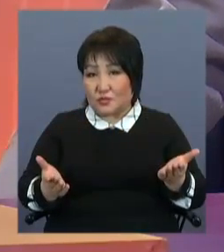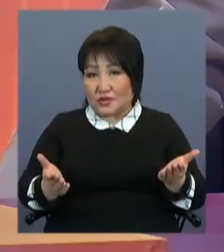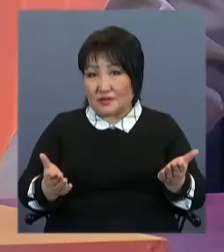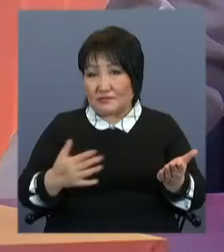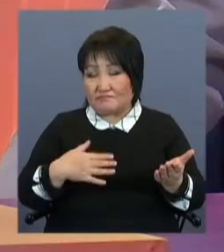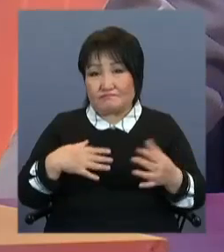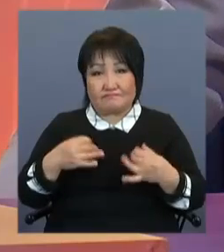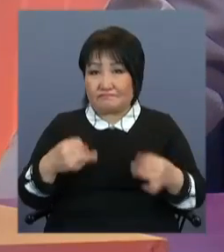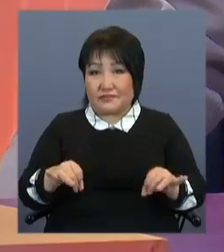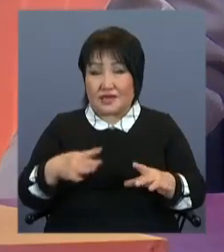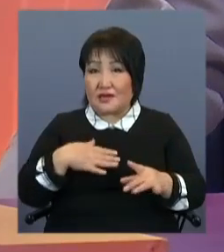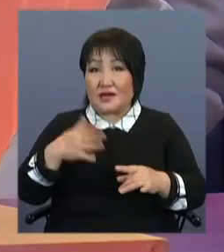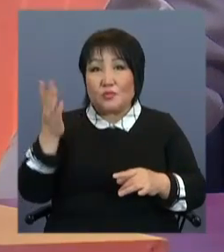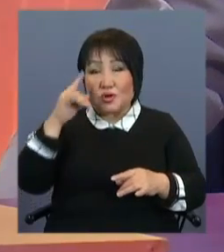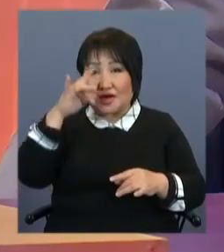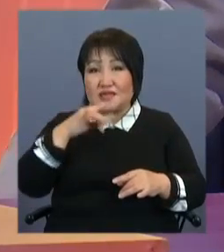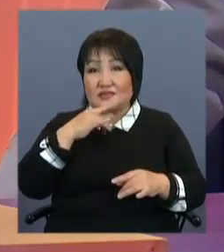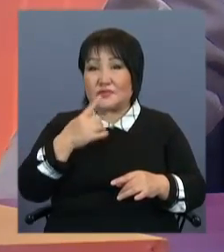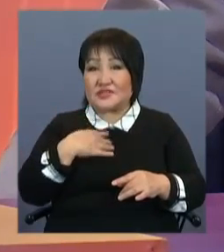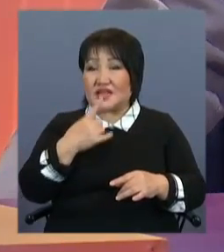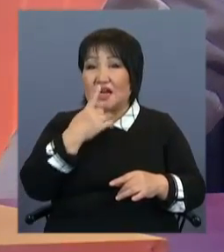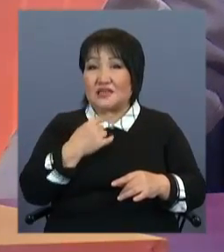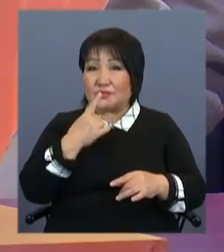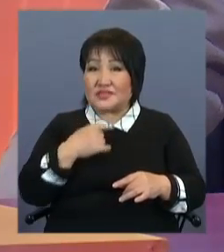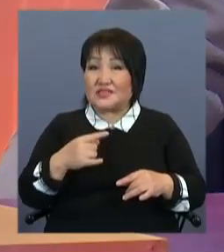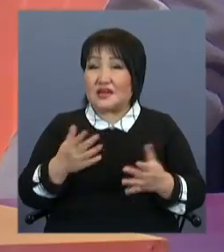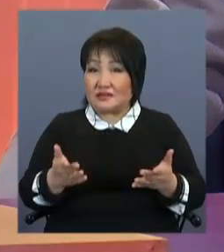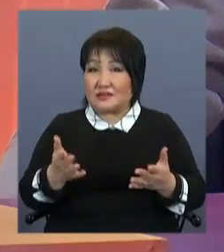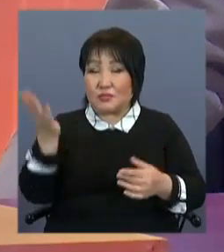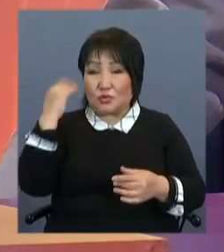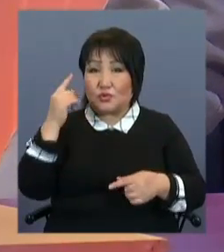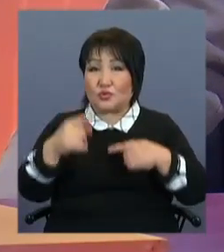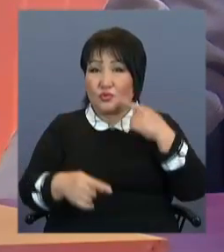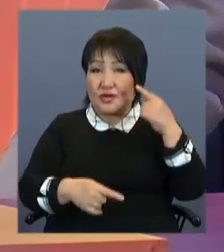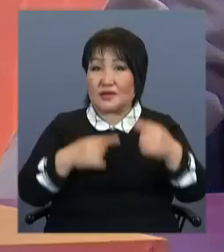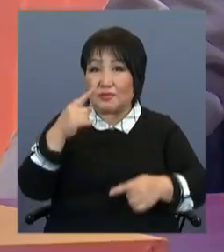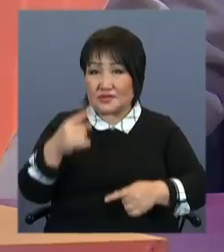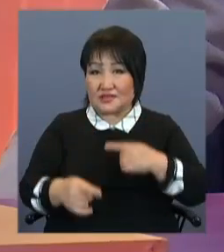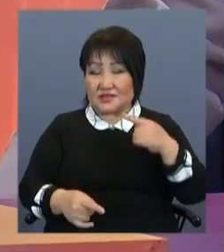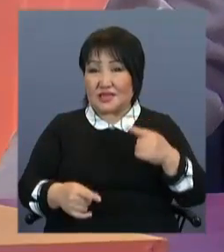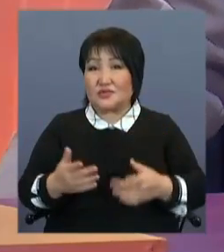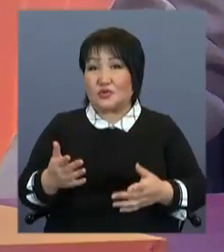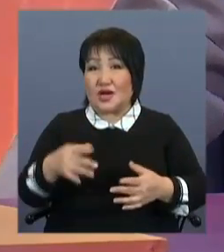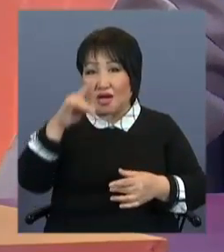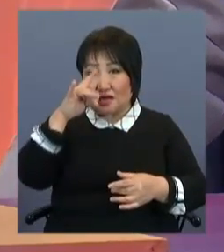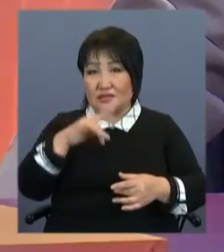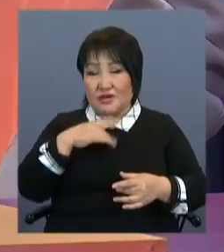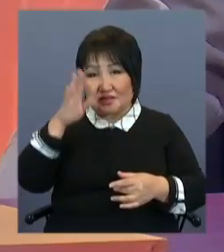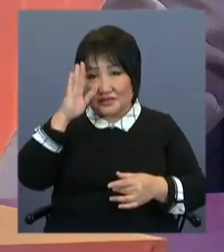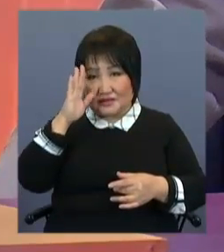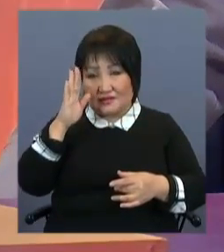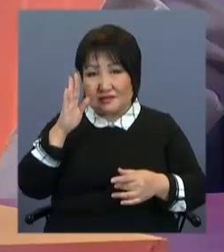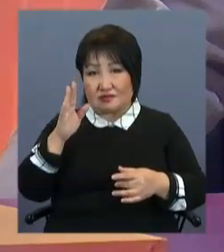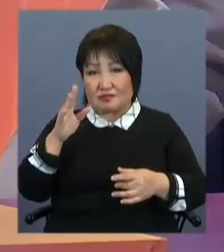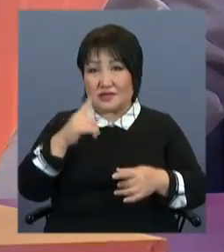баяғы атамыздан келе жатырған дәстүр әр азамат елін қорғауға дайын болу керек. Әсіресе ер азамат.